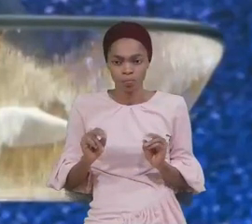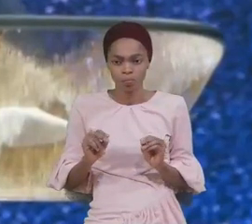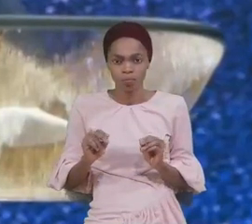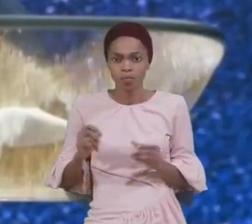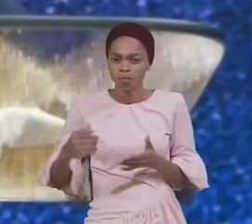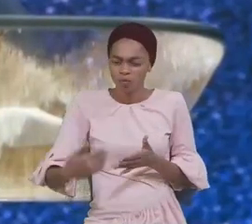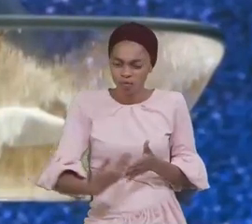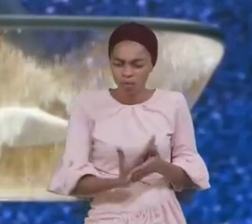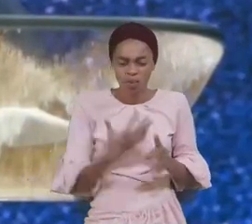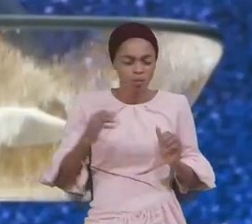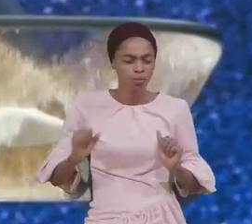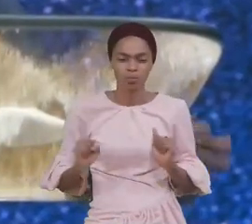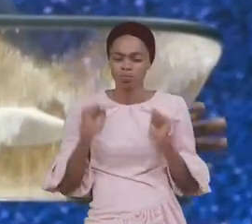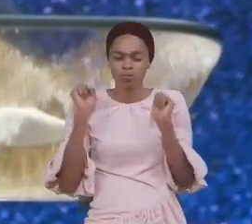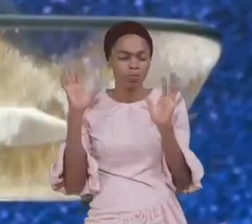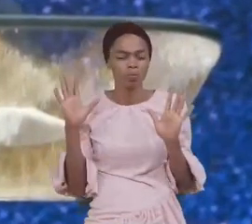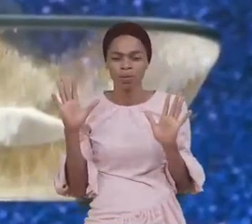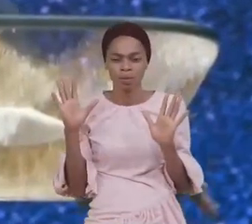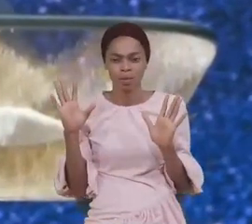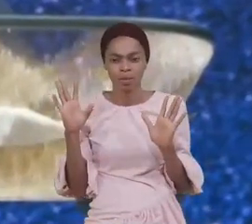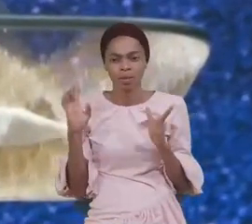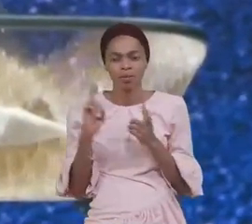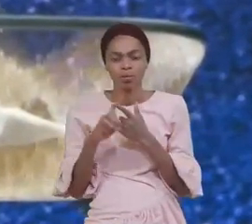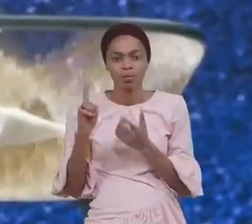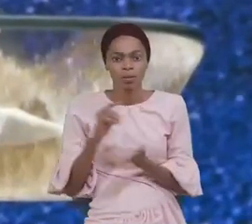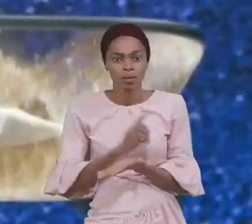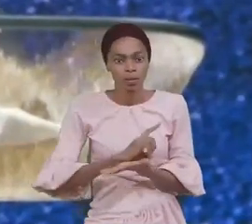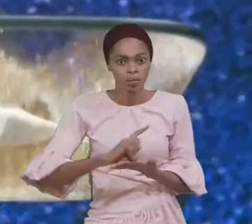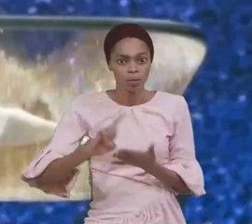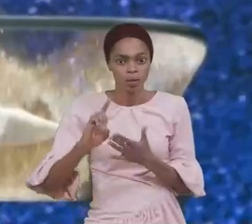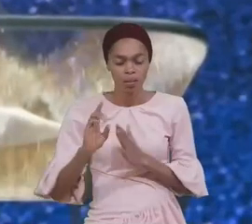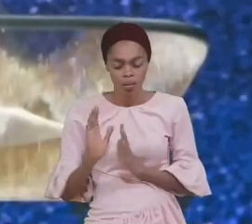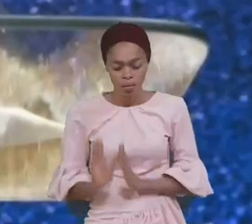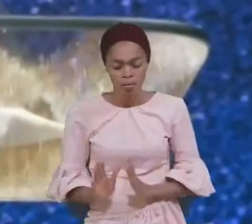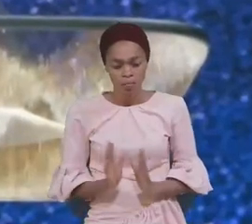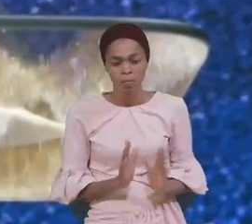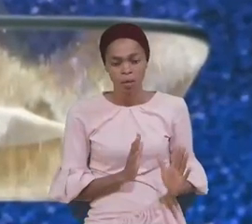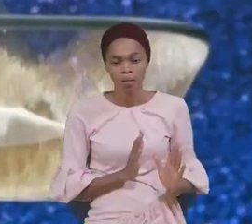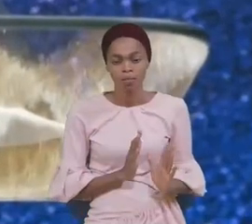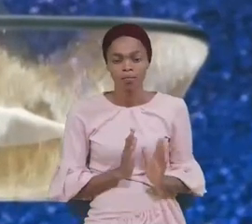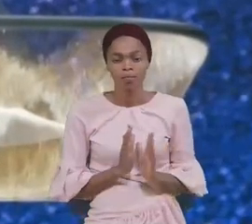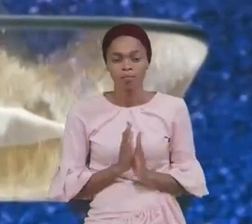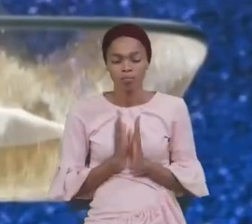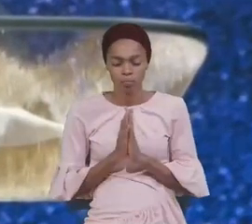une nouvelle commission au projet divin, au plan divin.